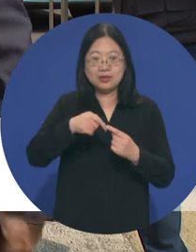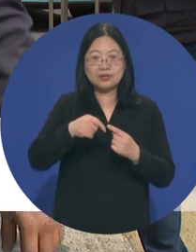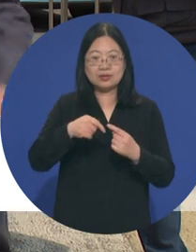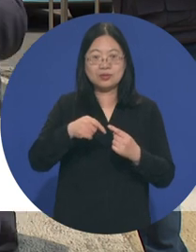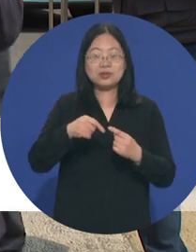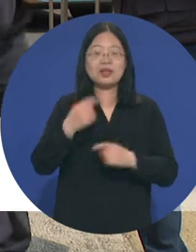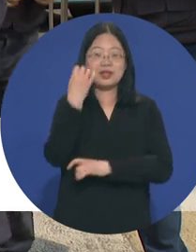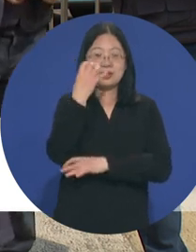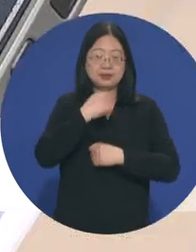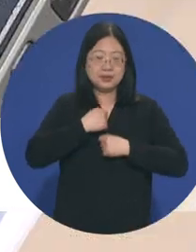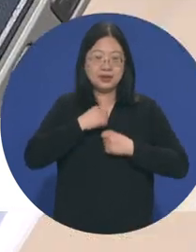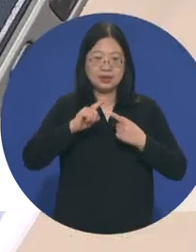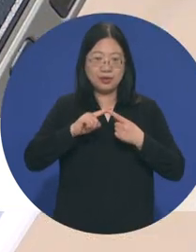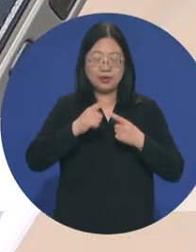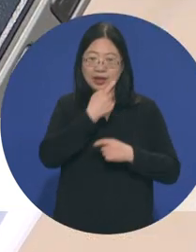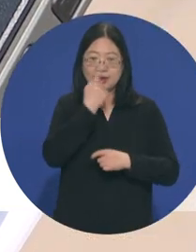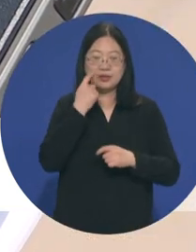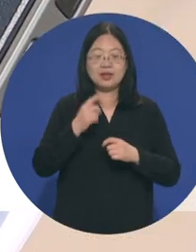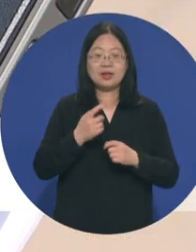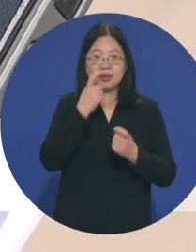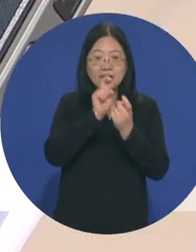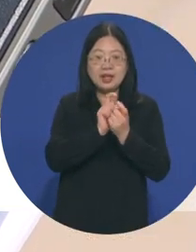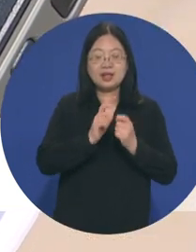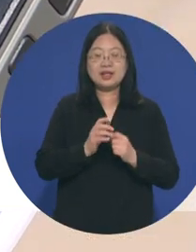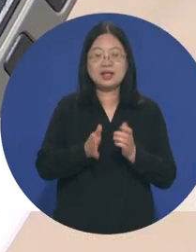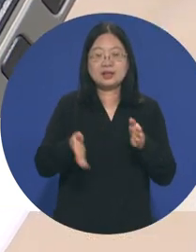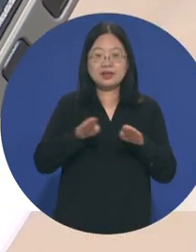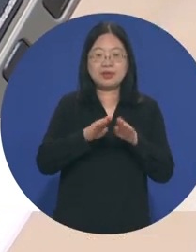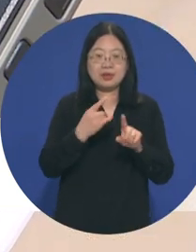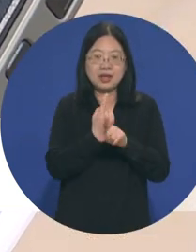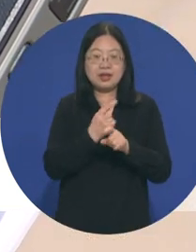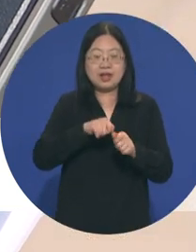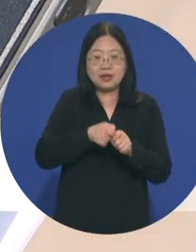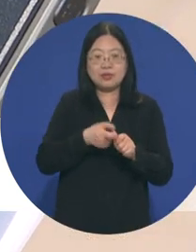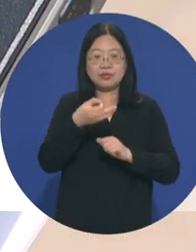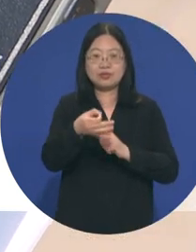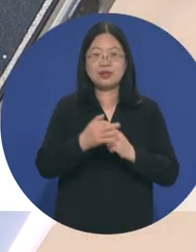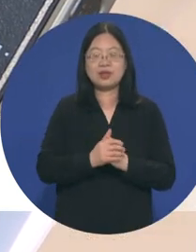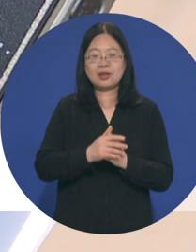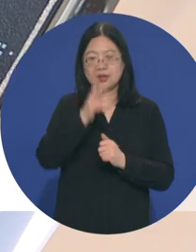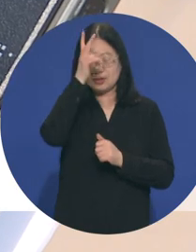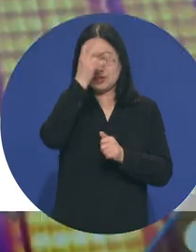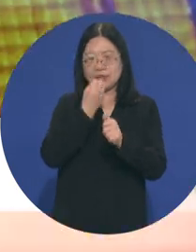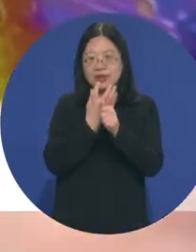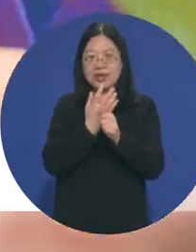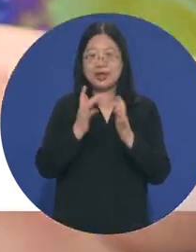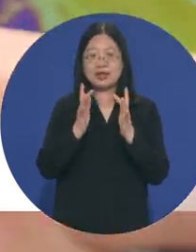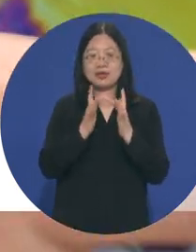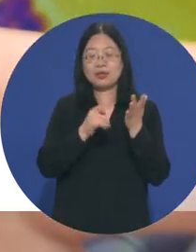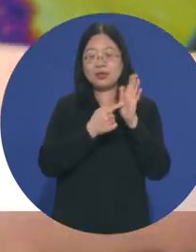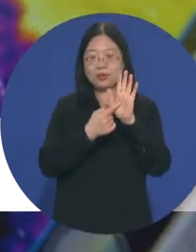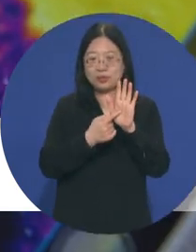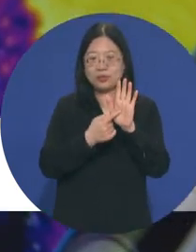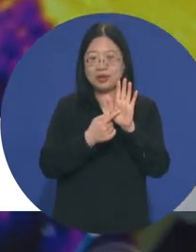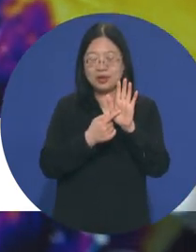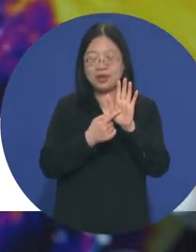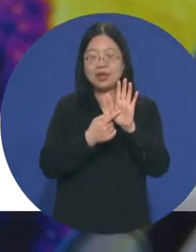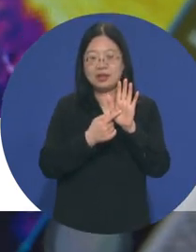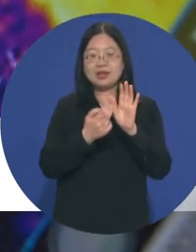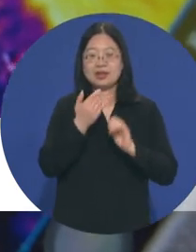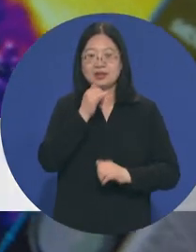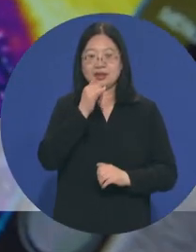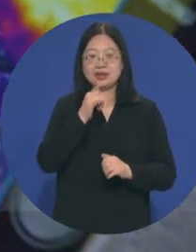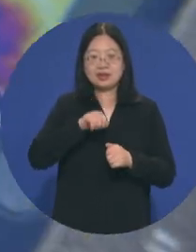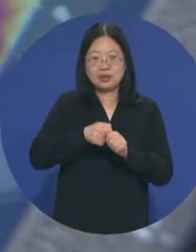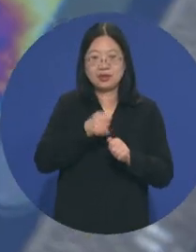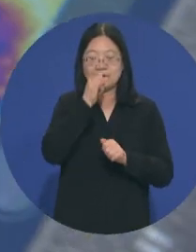계획입니다. 적발된 사업장은 시설 개선 명령과 과태료 부과, 형사고발 및 인터넷 공개 등의 후속 조치를 취하는 한편